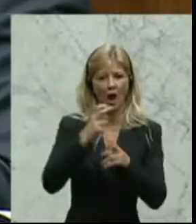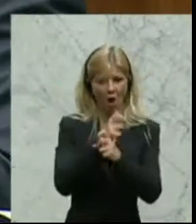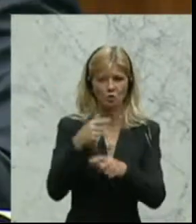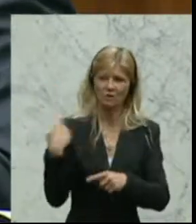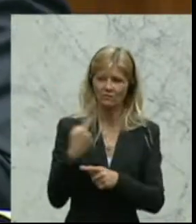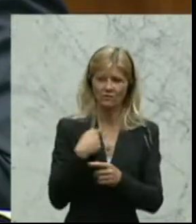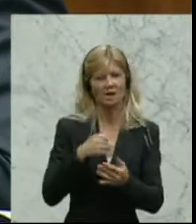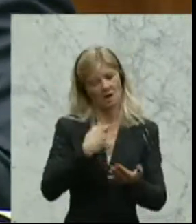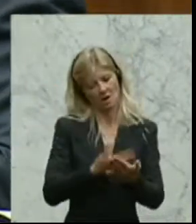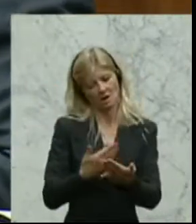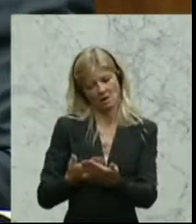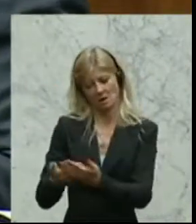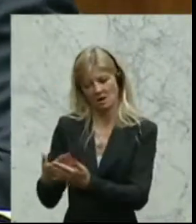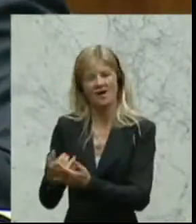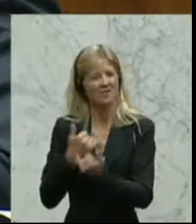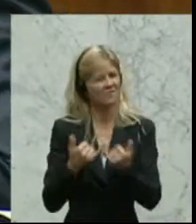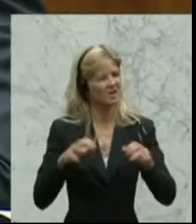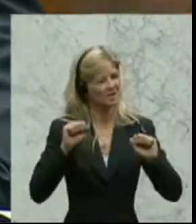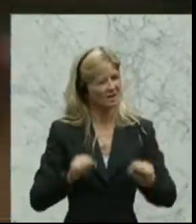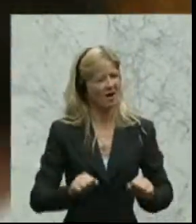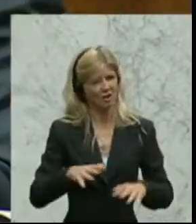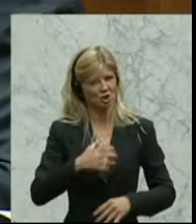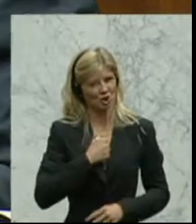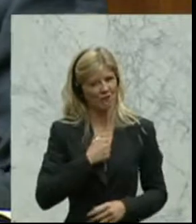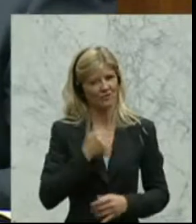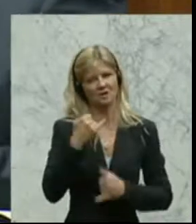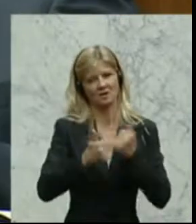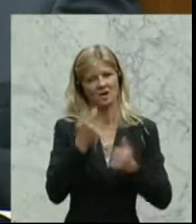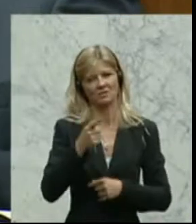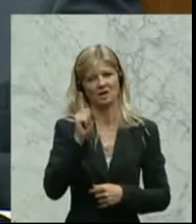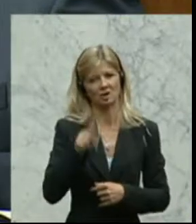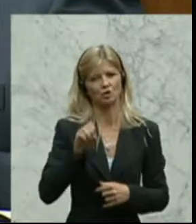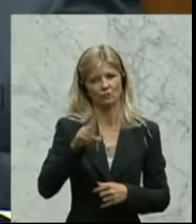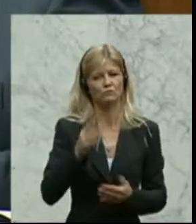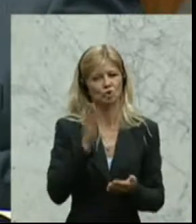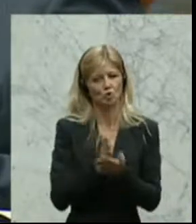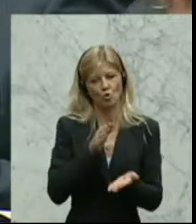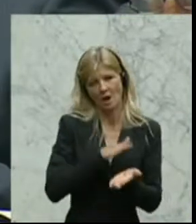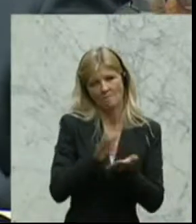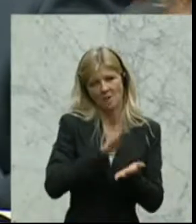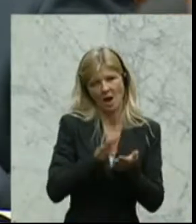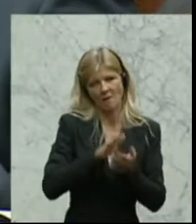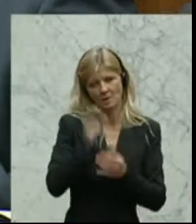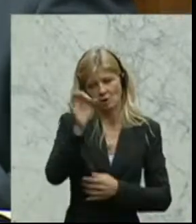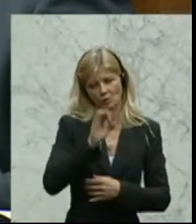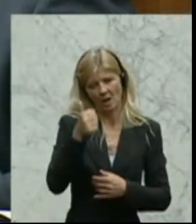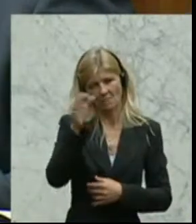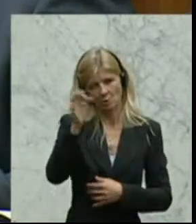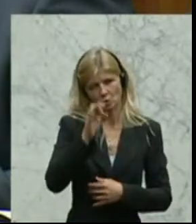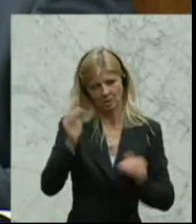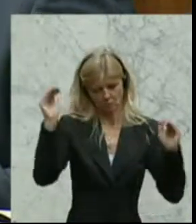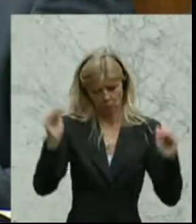Jahr 2015 beginnend die Abgabenquote um 1 Prozentpunkt zu senken. Dazu bedarf es aber